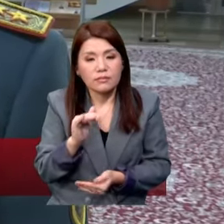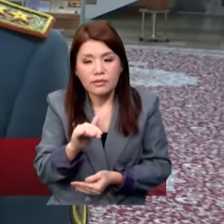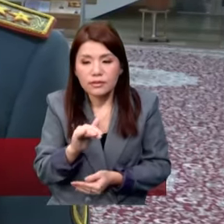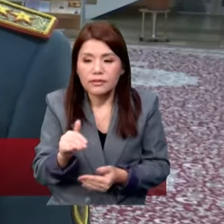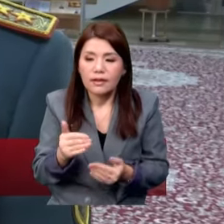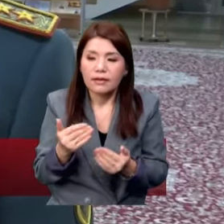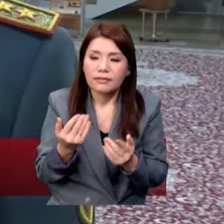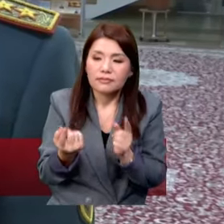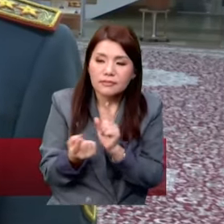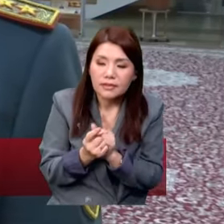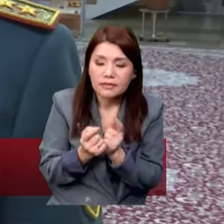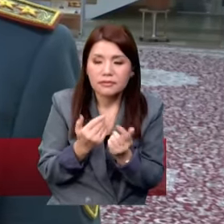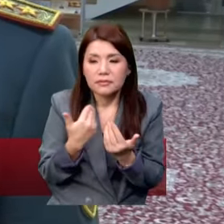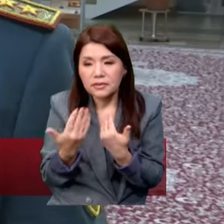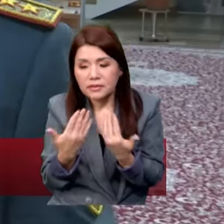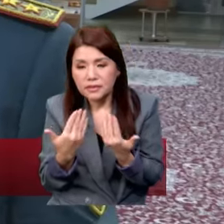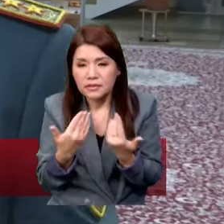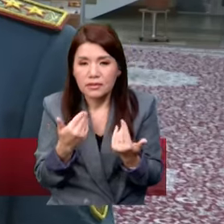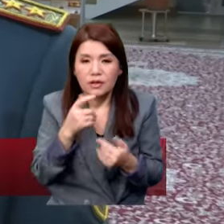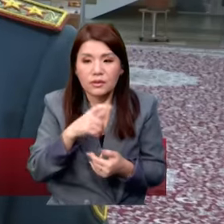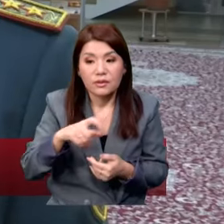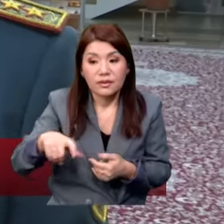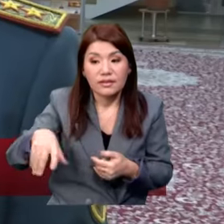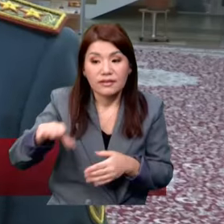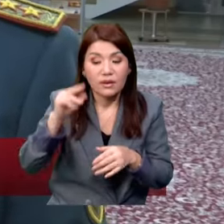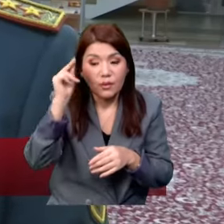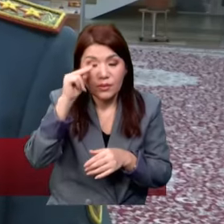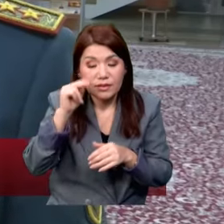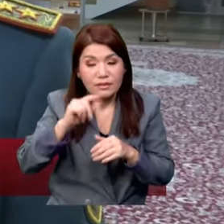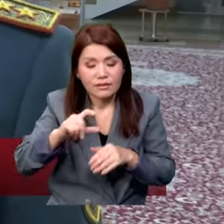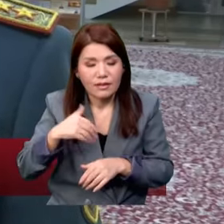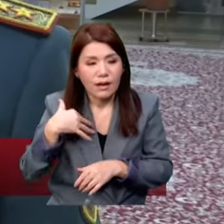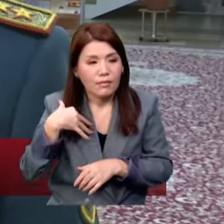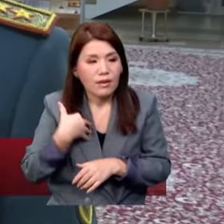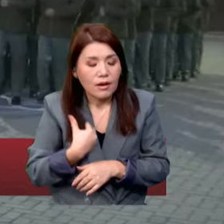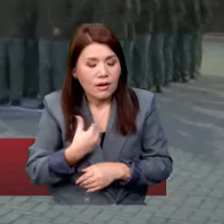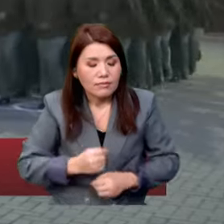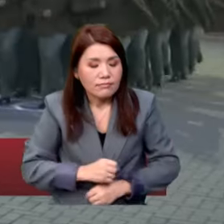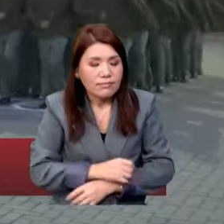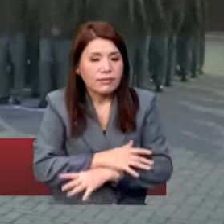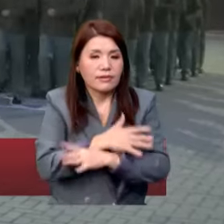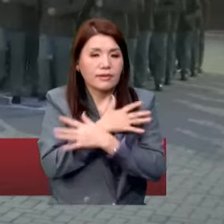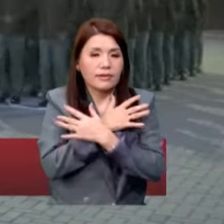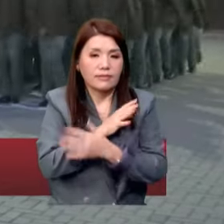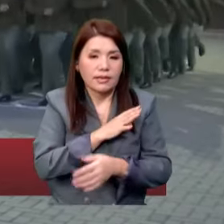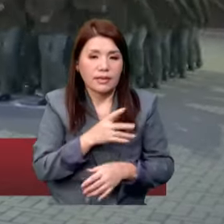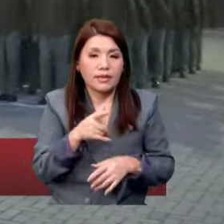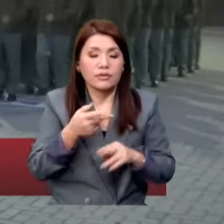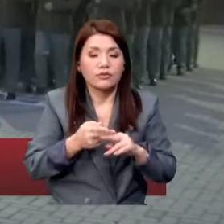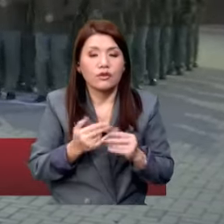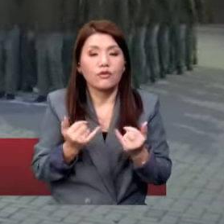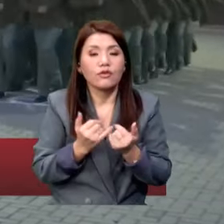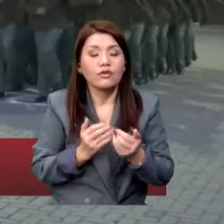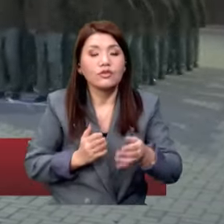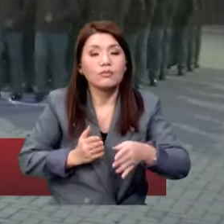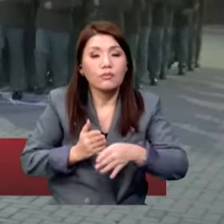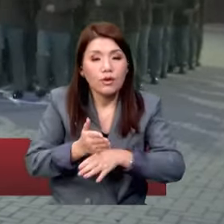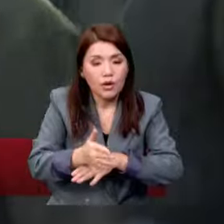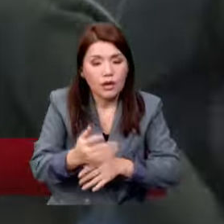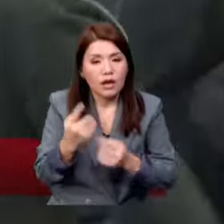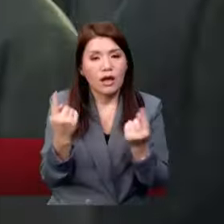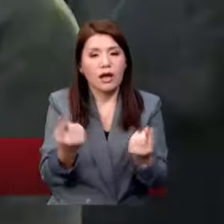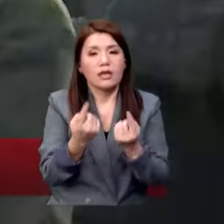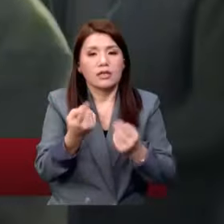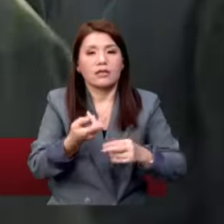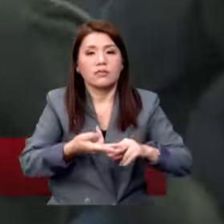нашими лицеистами, что наши лицеисты сегодня просто ими очарованы и в таком восторге. В гости к лицеистам приехали не только герои